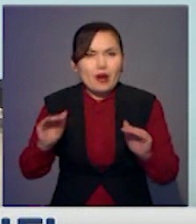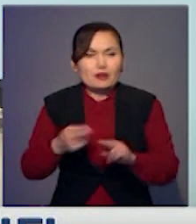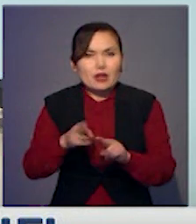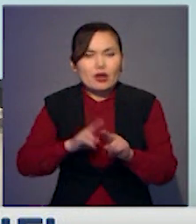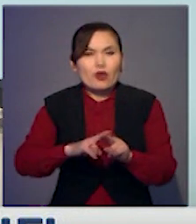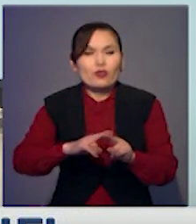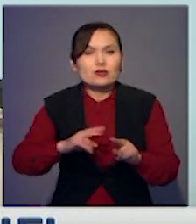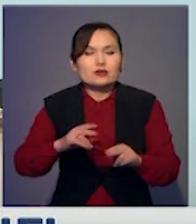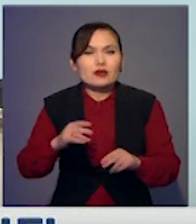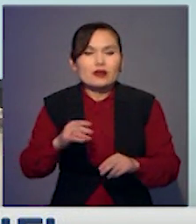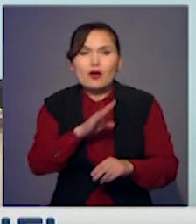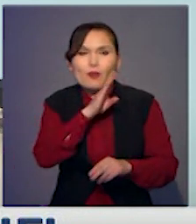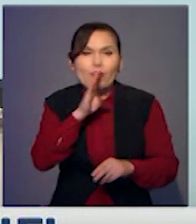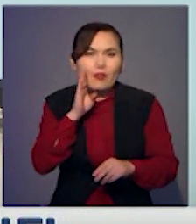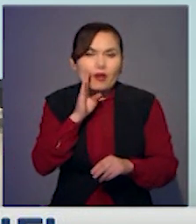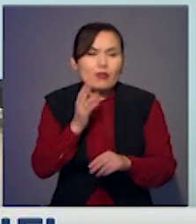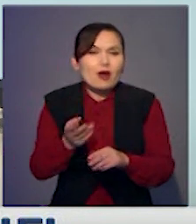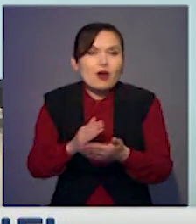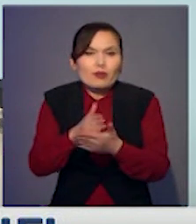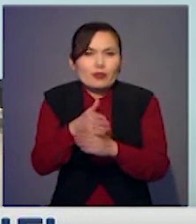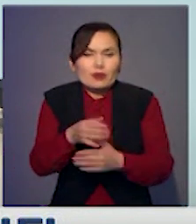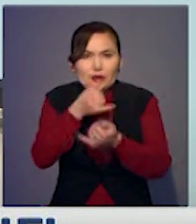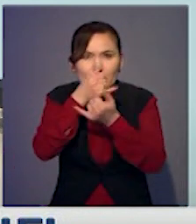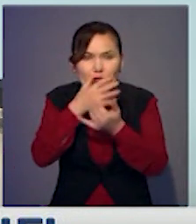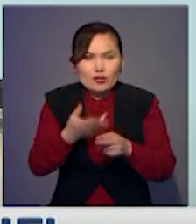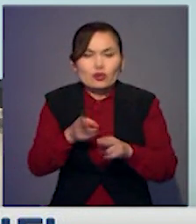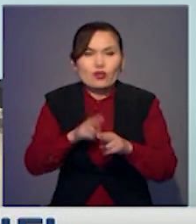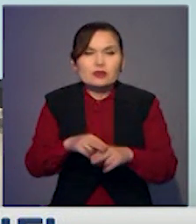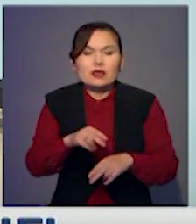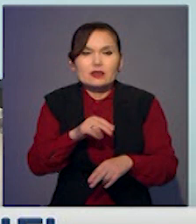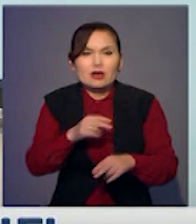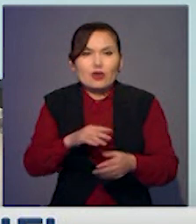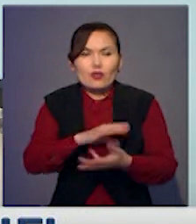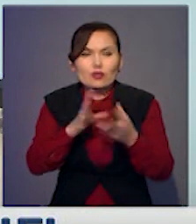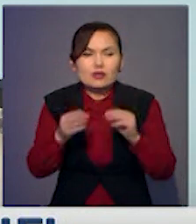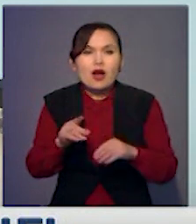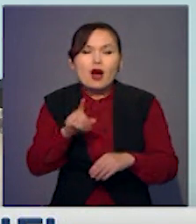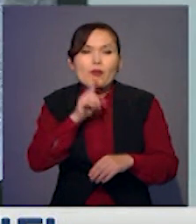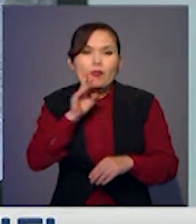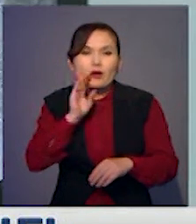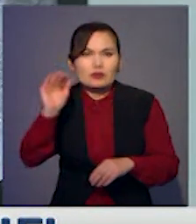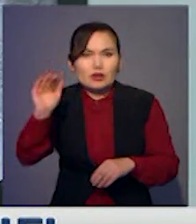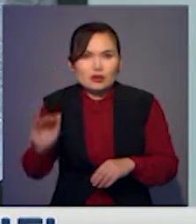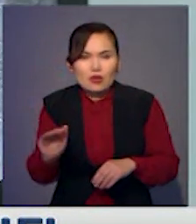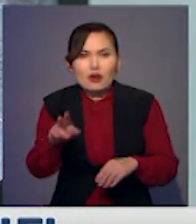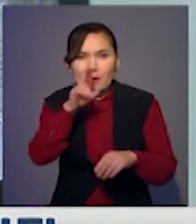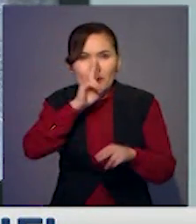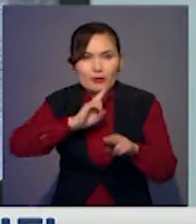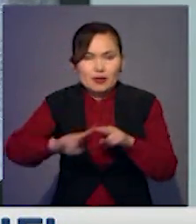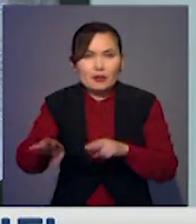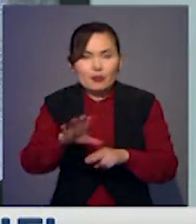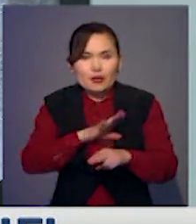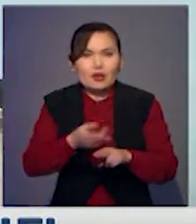алып кететін, көлігі бар дегесін. Ол көлігі келмей қалған бұзылып, сол екортада қыз далаға шығып кетіп қалған. Сол кезде